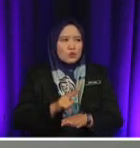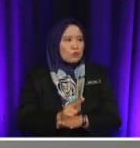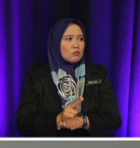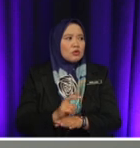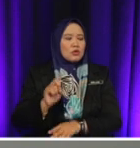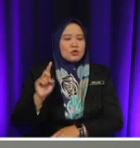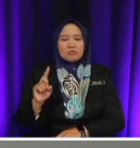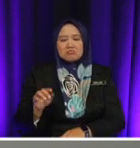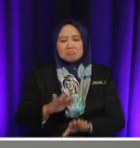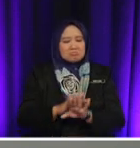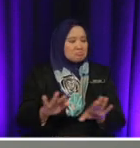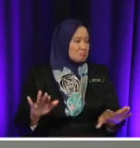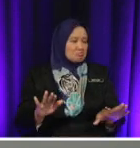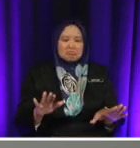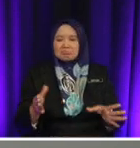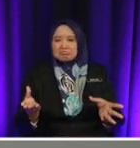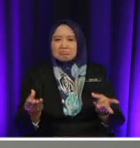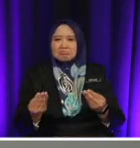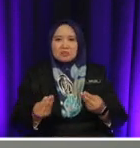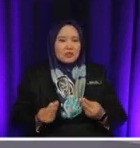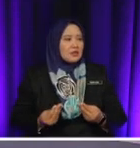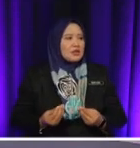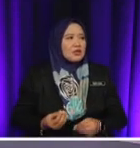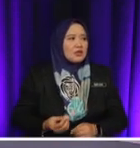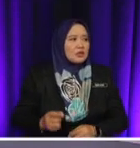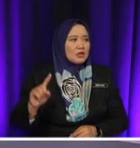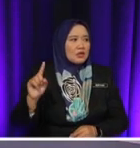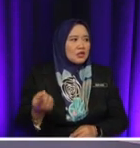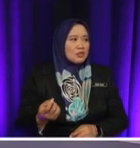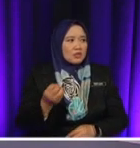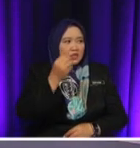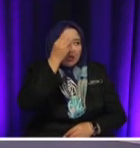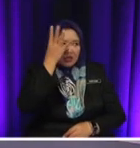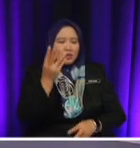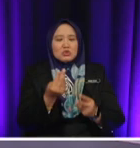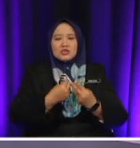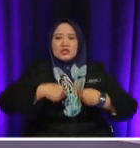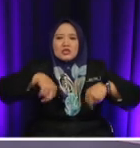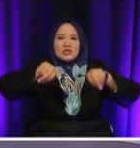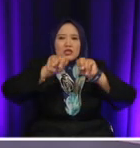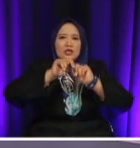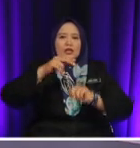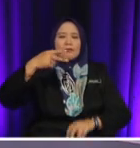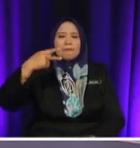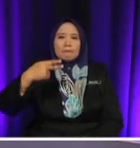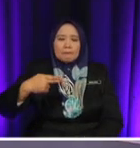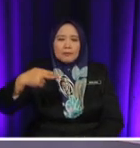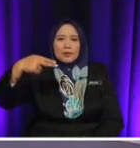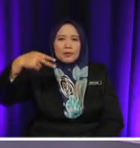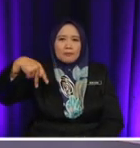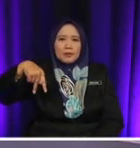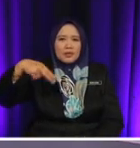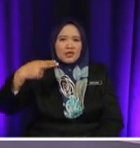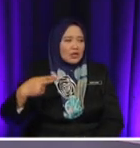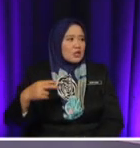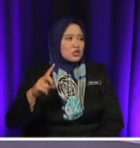sahaja okey dia tidak menyatakan bahawa apakah nilai ph yang memberikan kesan atau yang sesuai untuk pertumbuhan